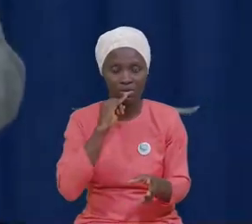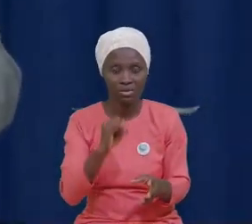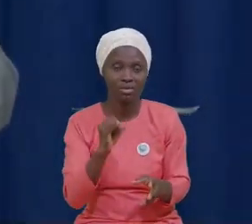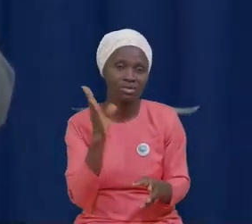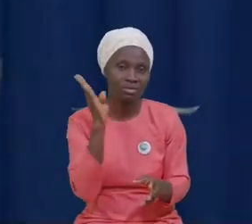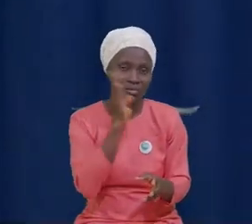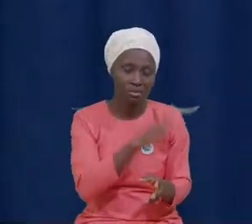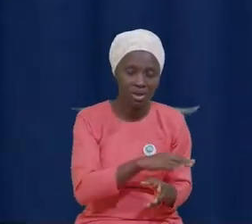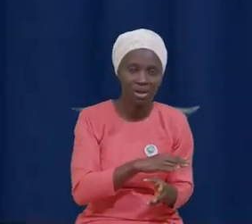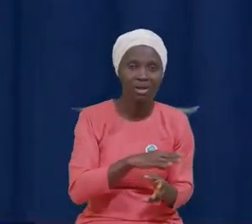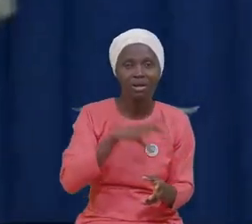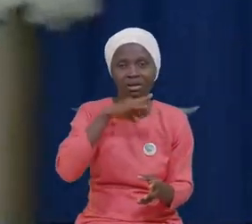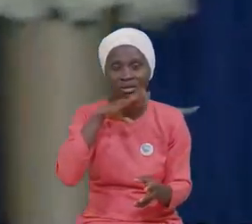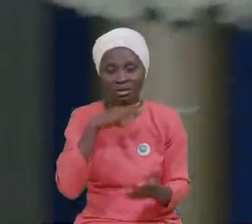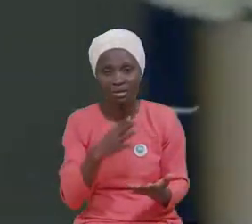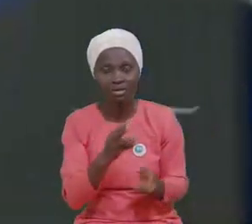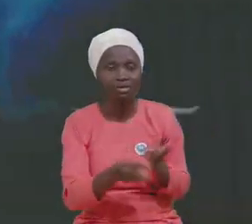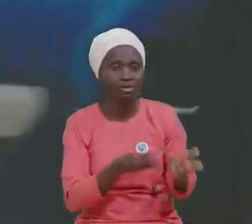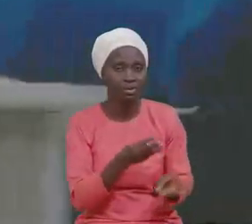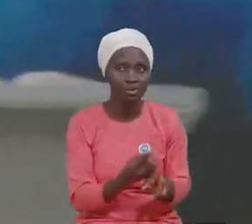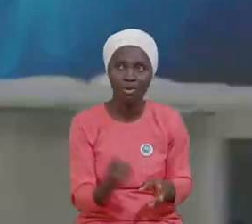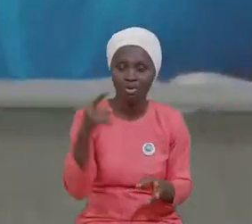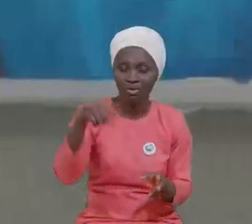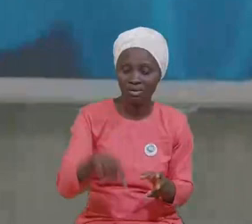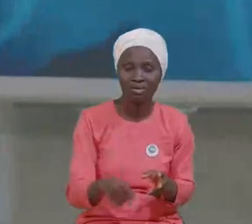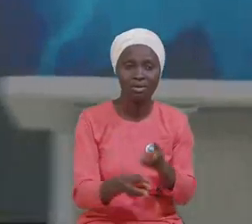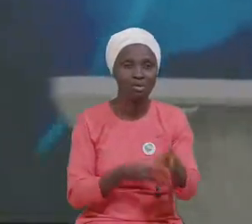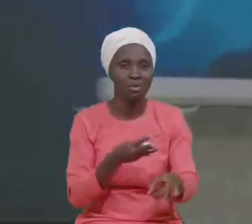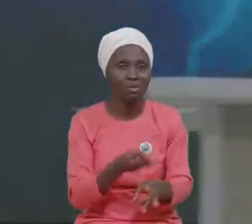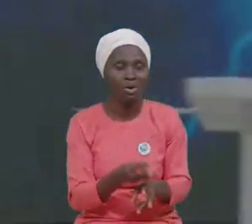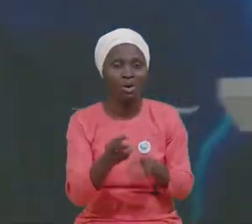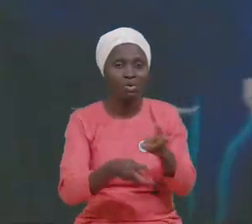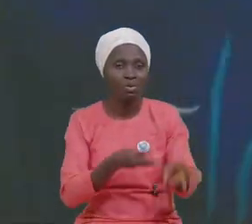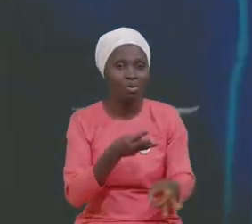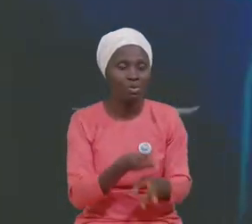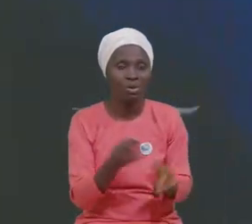un monde corrompu, un monde à la renverse, un monde